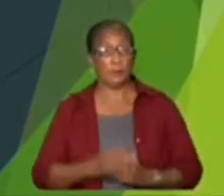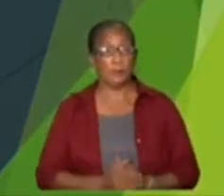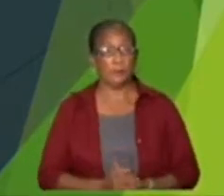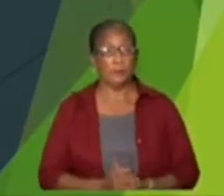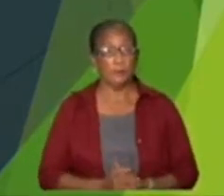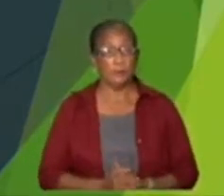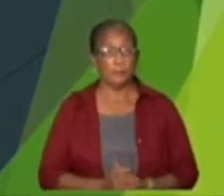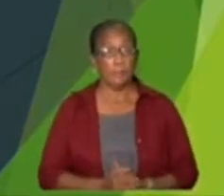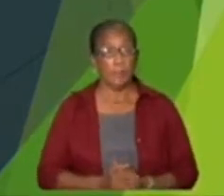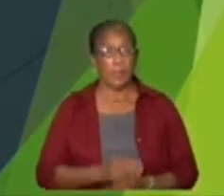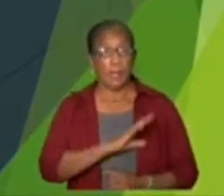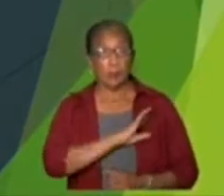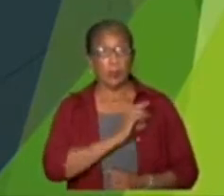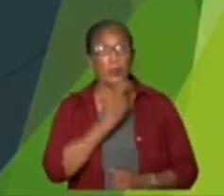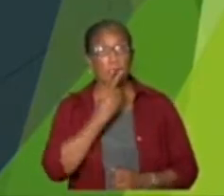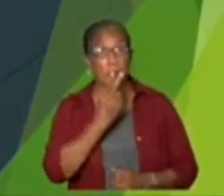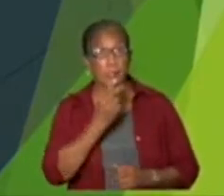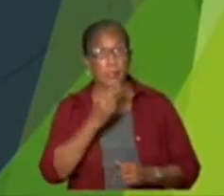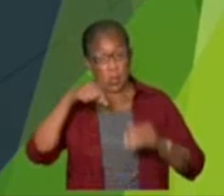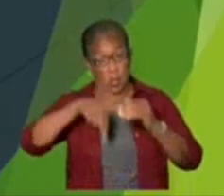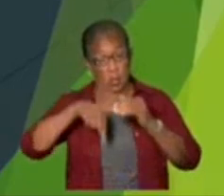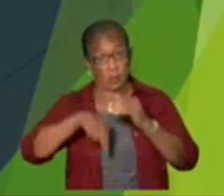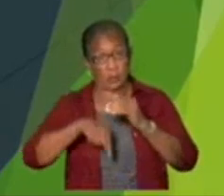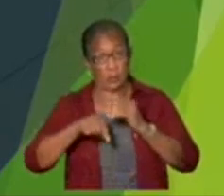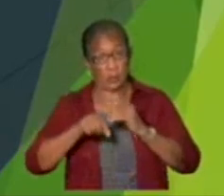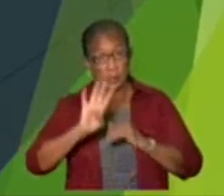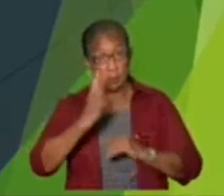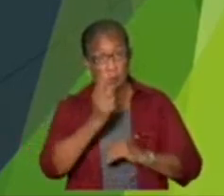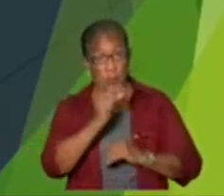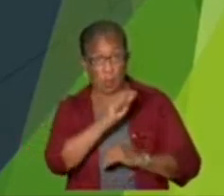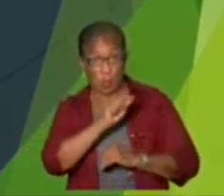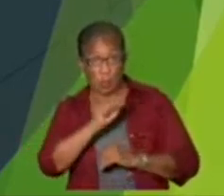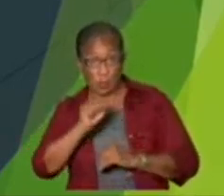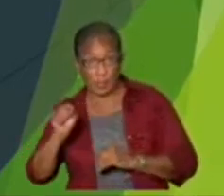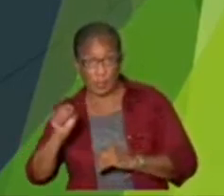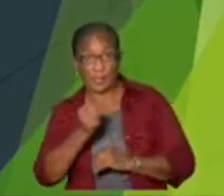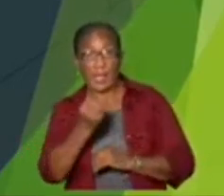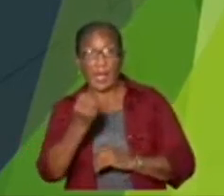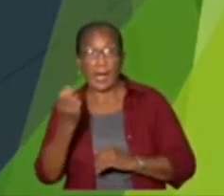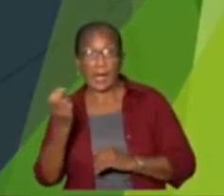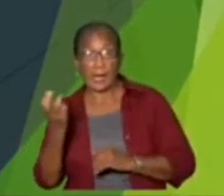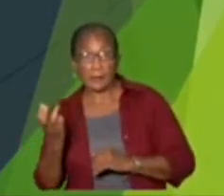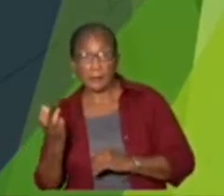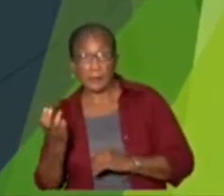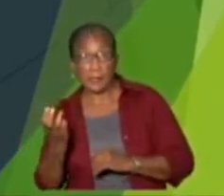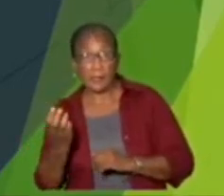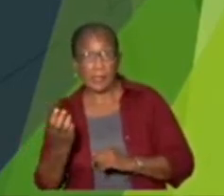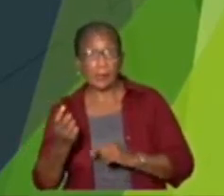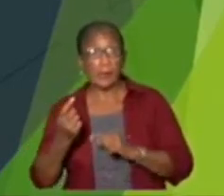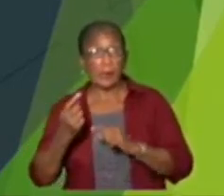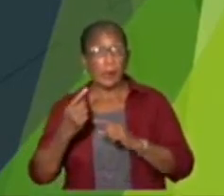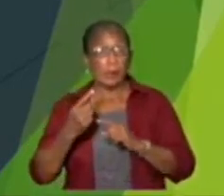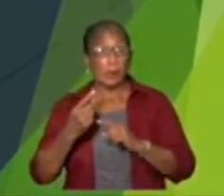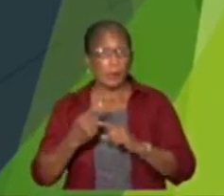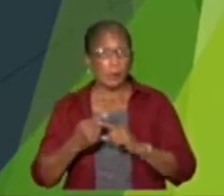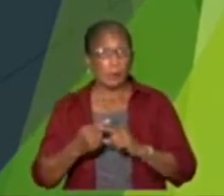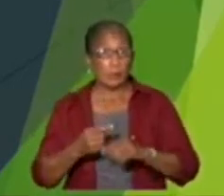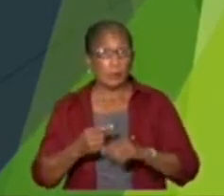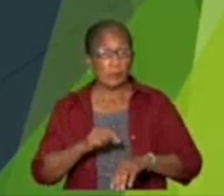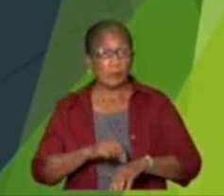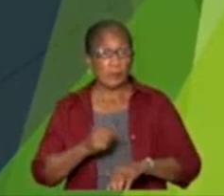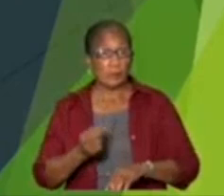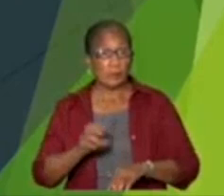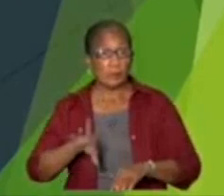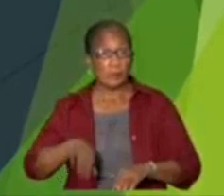En dan ziet u onderin het blauwe lijntje, dat is dus het totaal aantal positief geteste gevallen vanaf maart